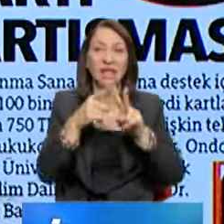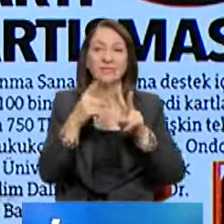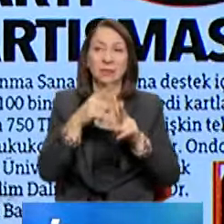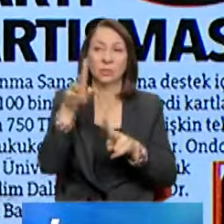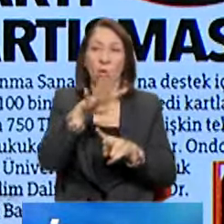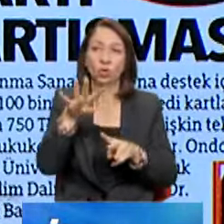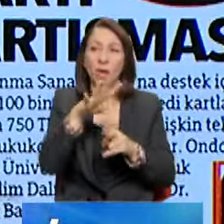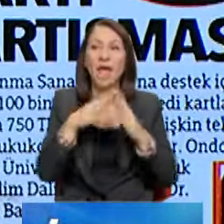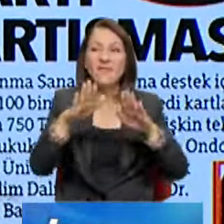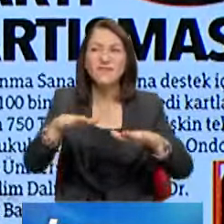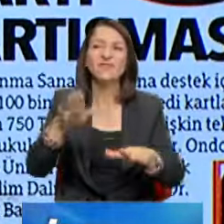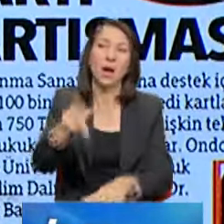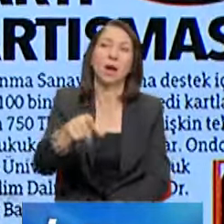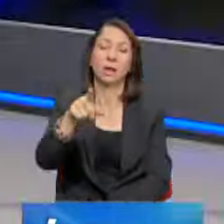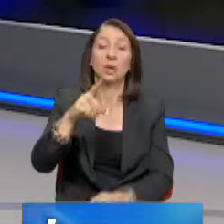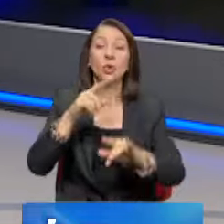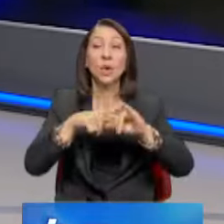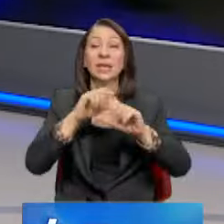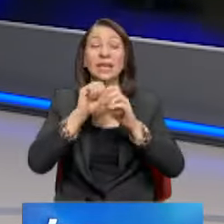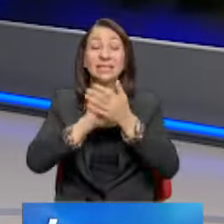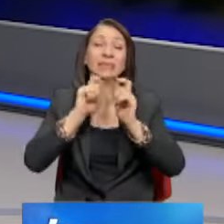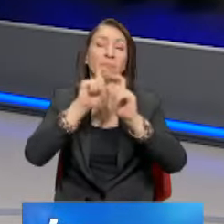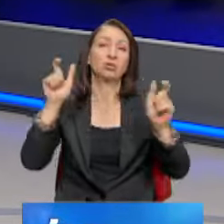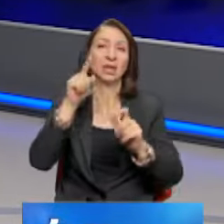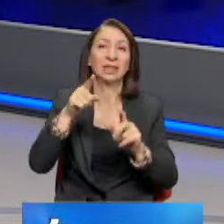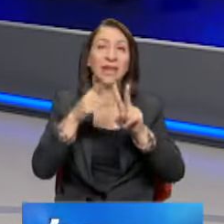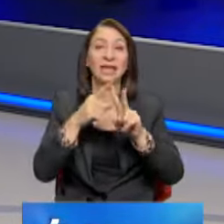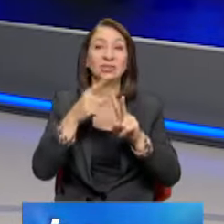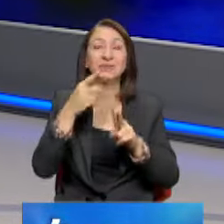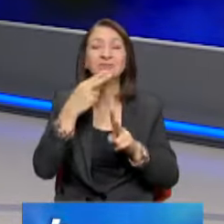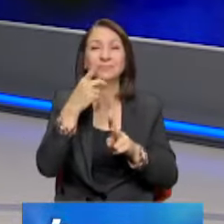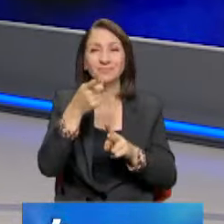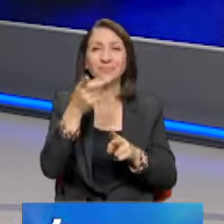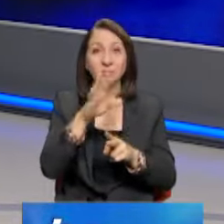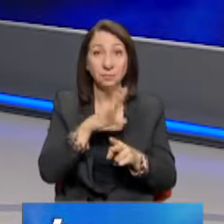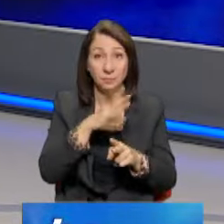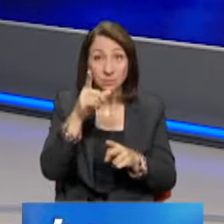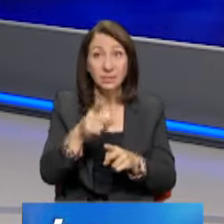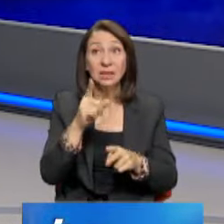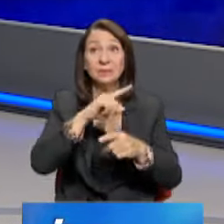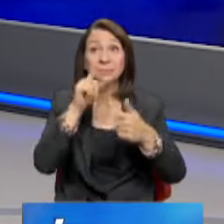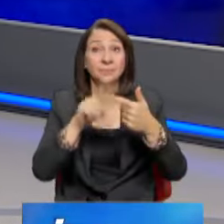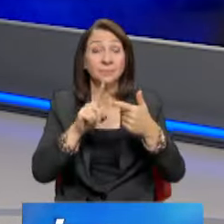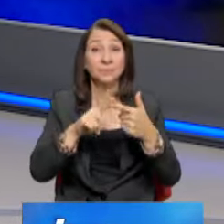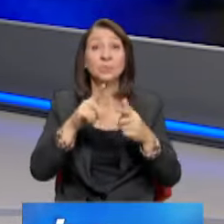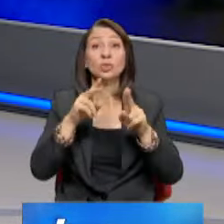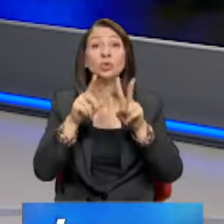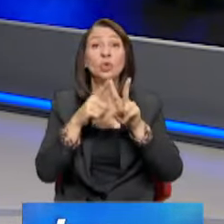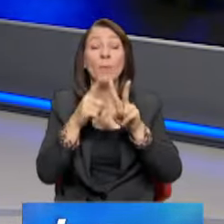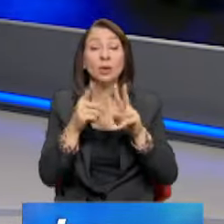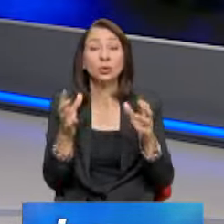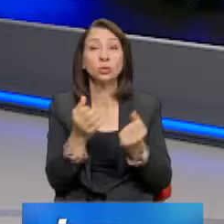Bahtiyar. Hürriyet gazetesinin bugün manşetinde Narin Güran cinayeti var. Bir başka manşeti ise Numan Kurtulmuş'un